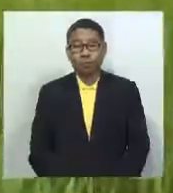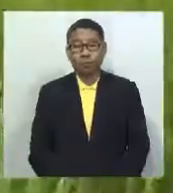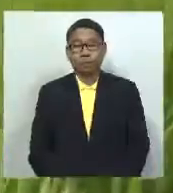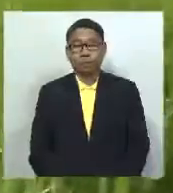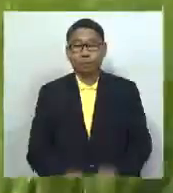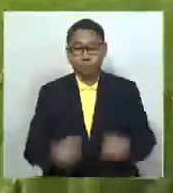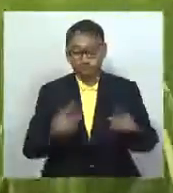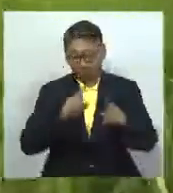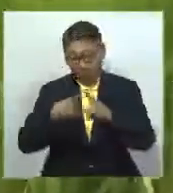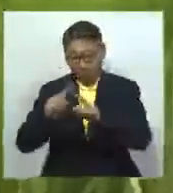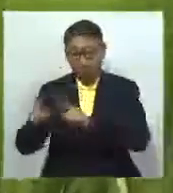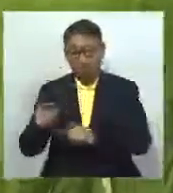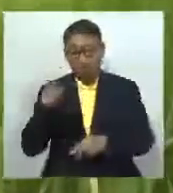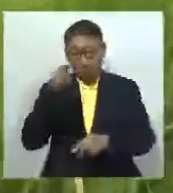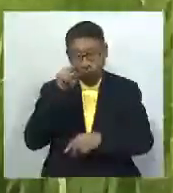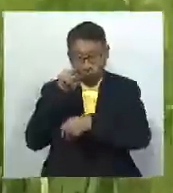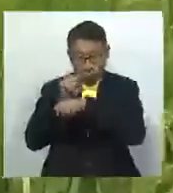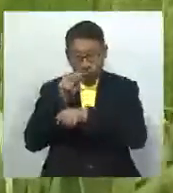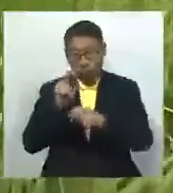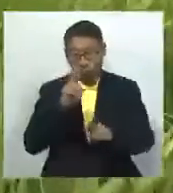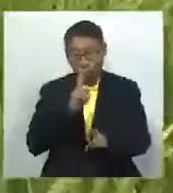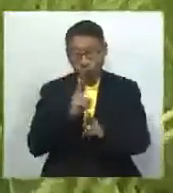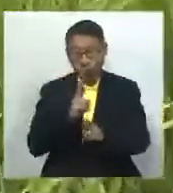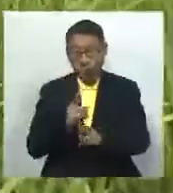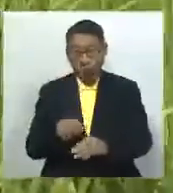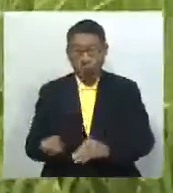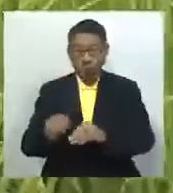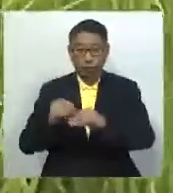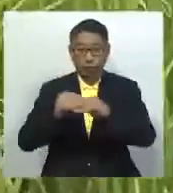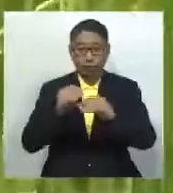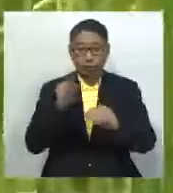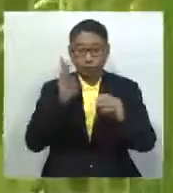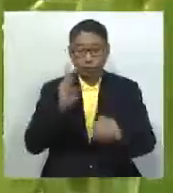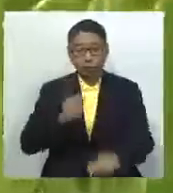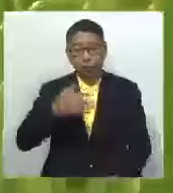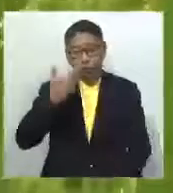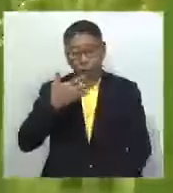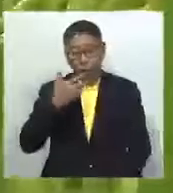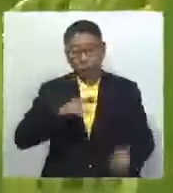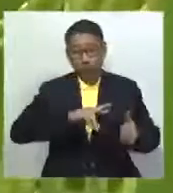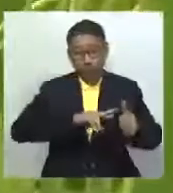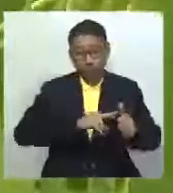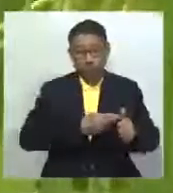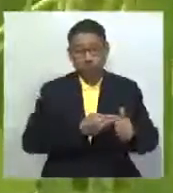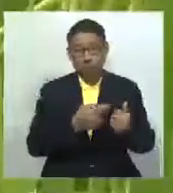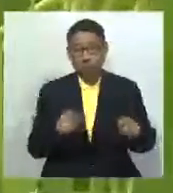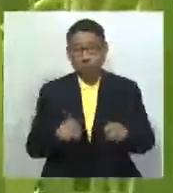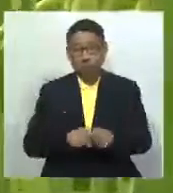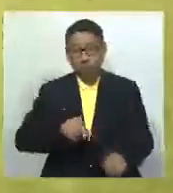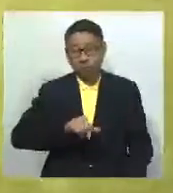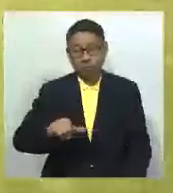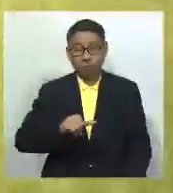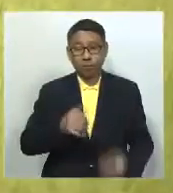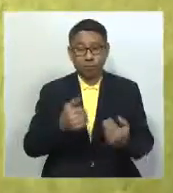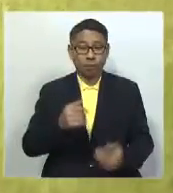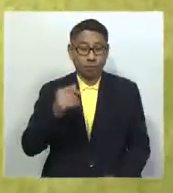เรียกว่าหลายพื้นที่ยังคงต้องเฝ้าระมัดระวังเป็นพิเศษนะฮะช่วงนี้หน้าร้อนเพิ่งเริ่มต้นนะครับ ค่ะ เช่นเดียวกับนางดาเร